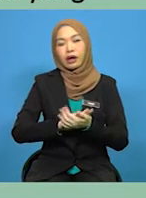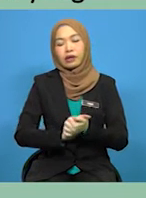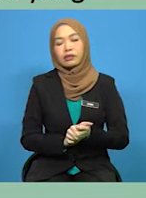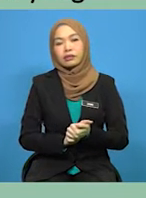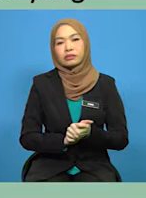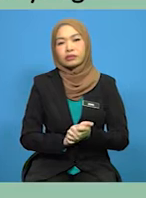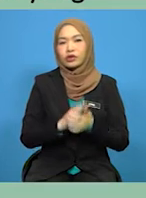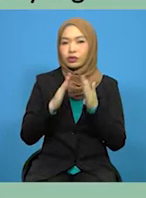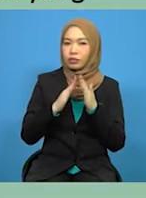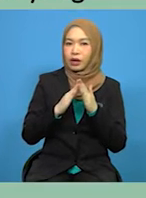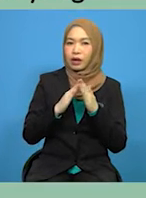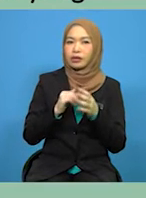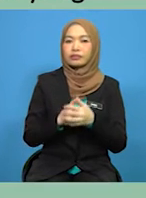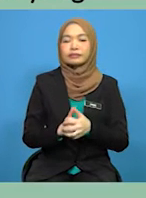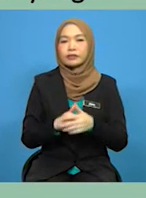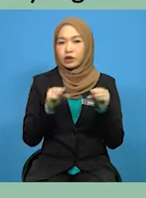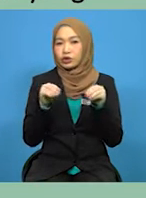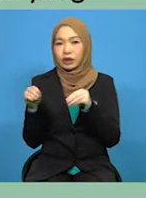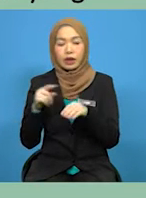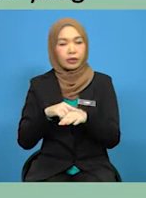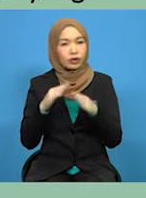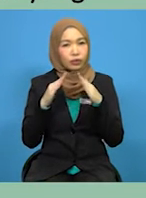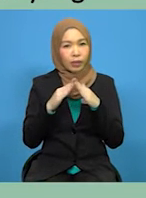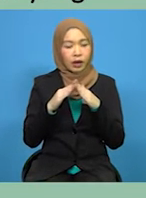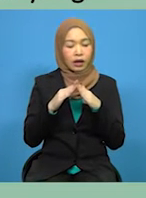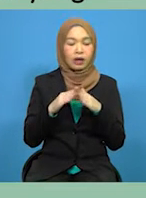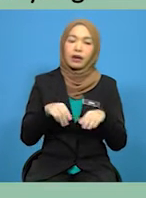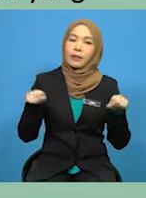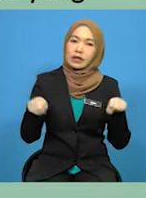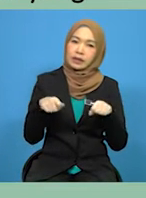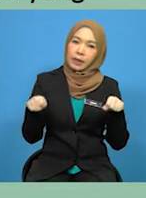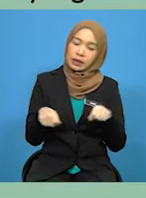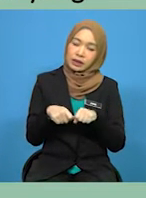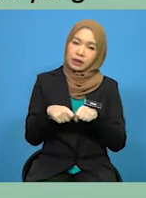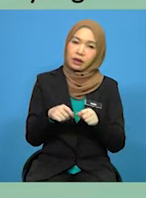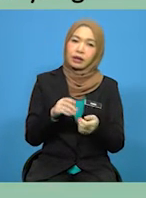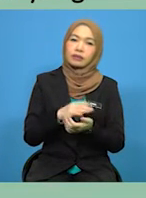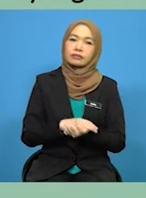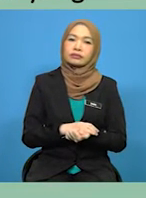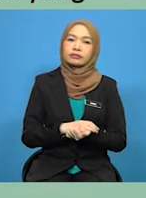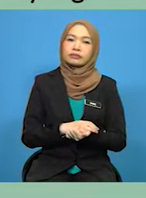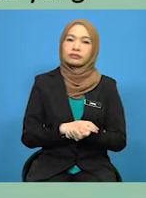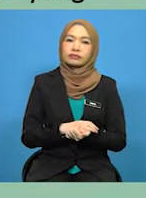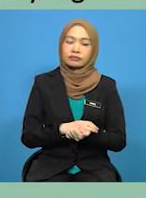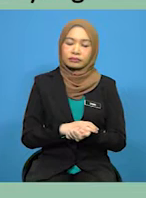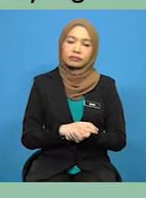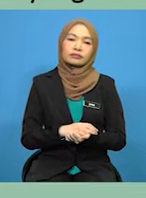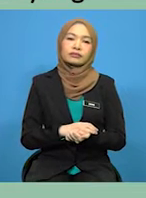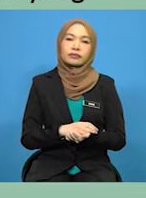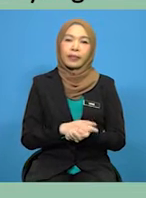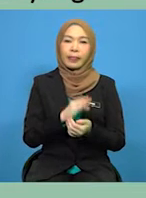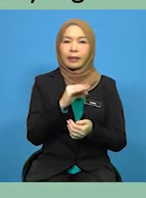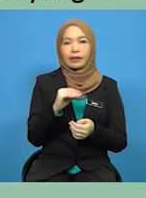petani menanam sayur untuk kegunaan sendiri, aktiviti mengemas rumah,